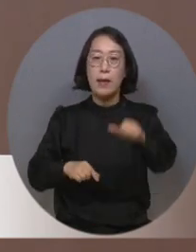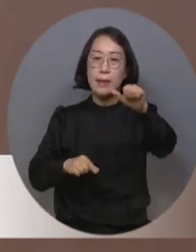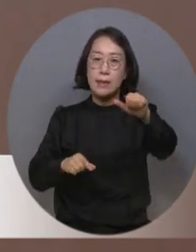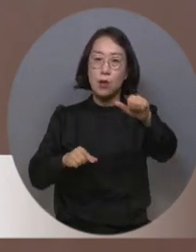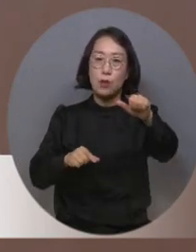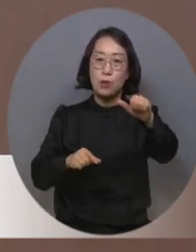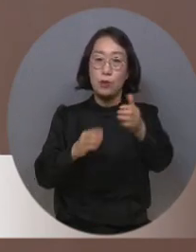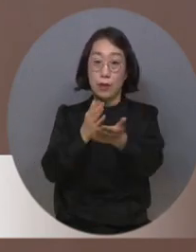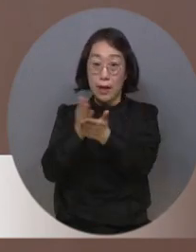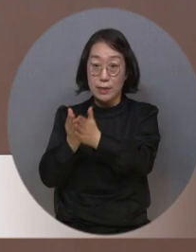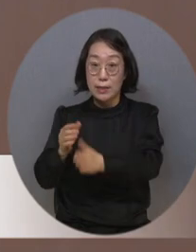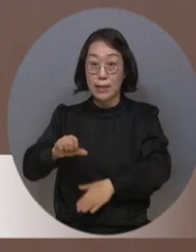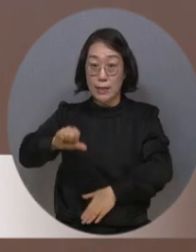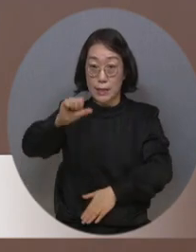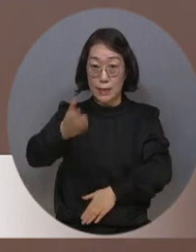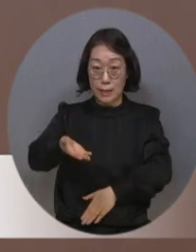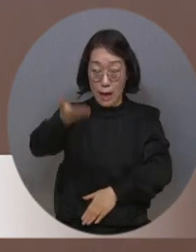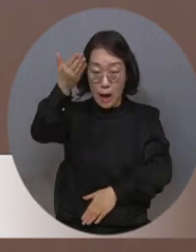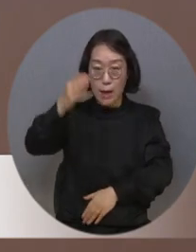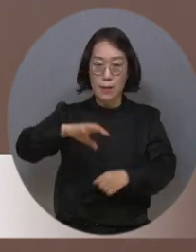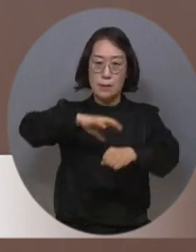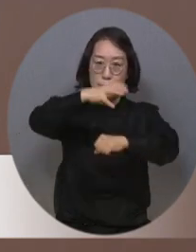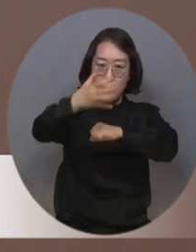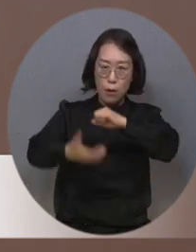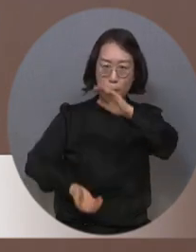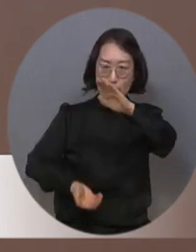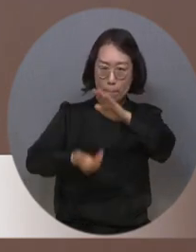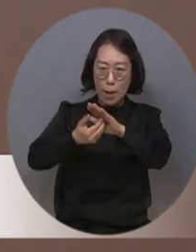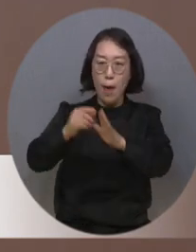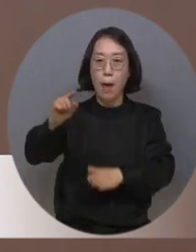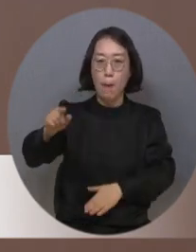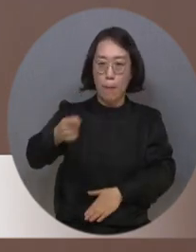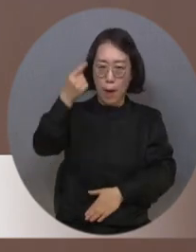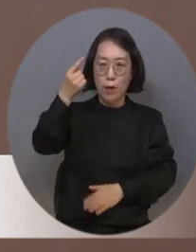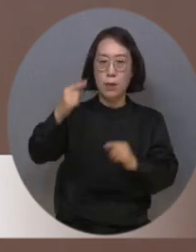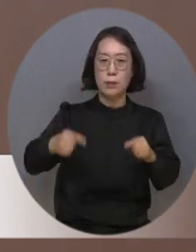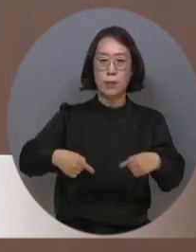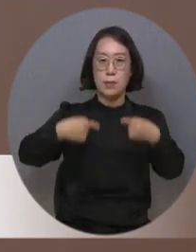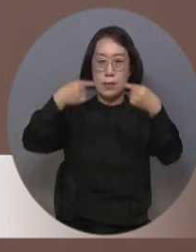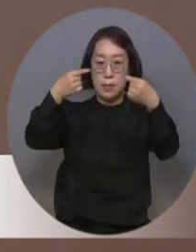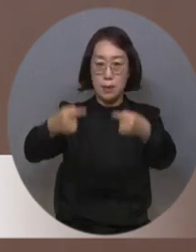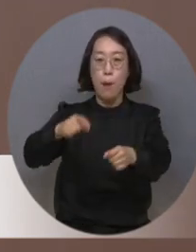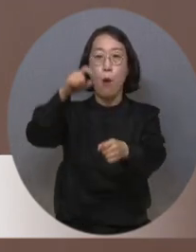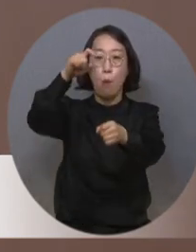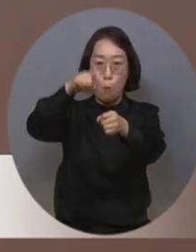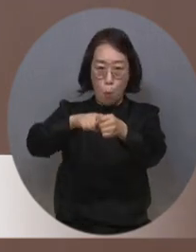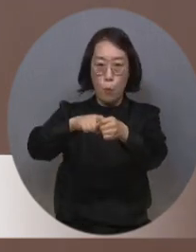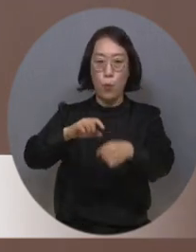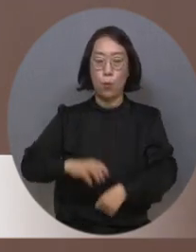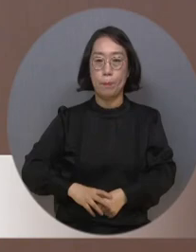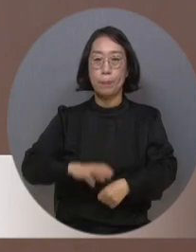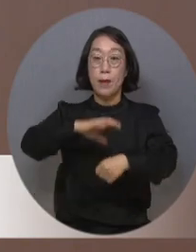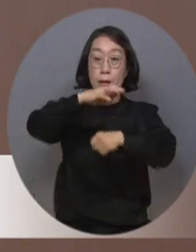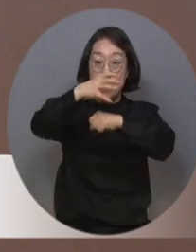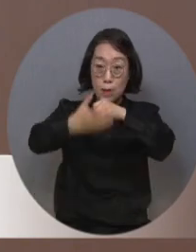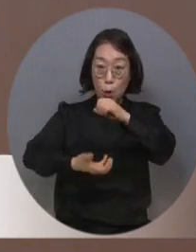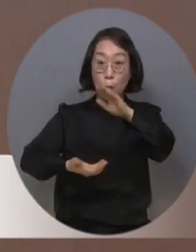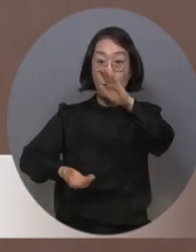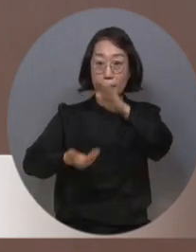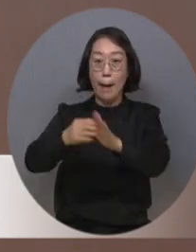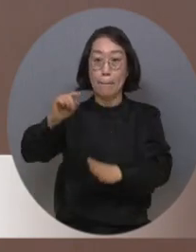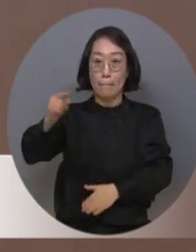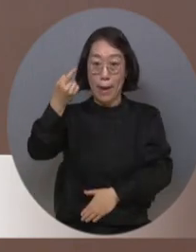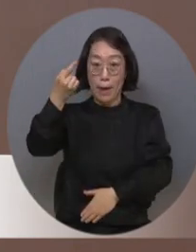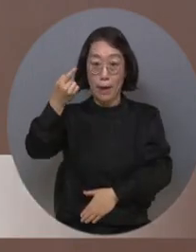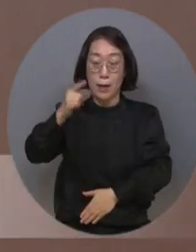이상의 학문 분야에서 세계 100위권을 진입하겠다는 목표를 글로벌 탑 100이라는